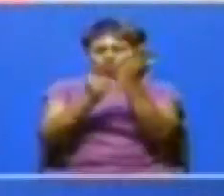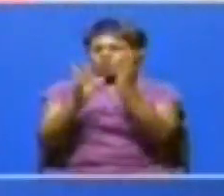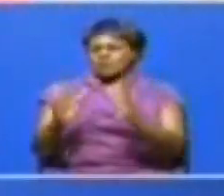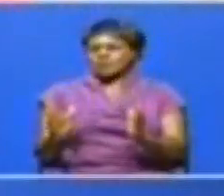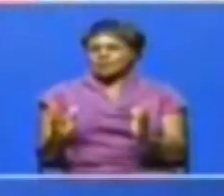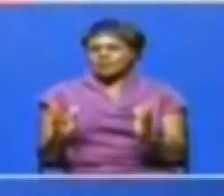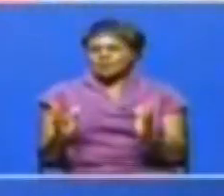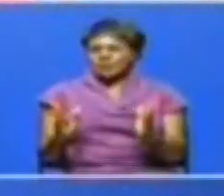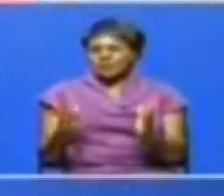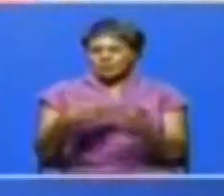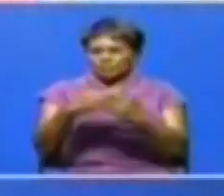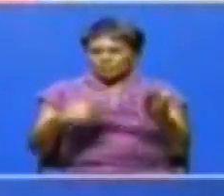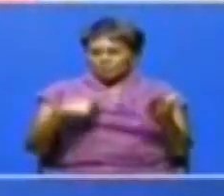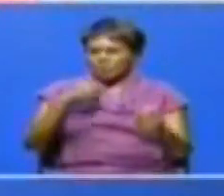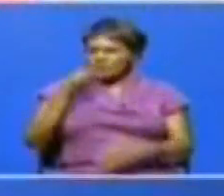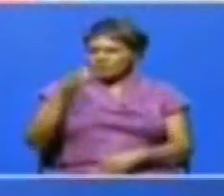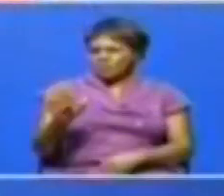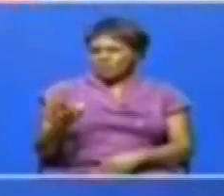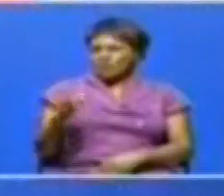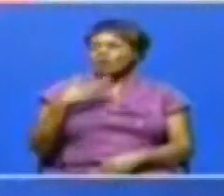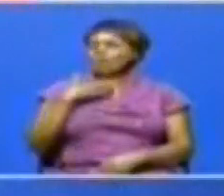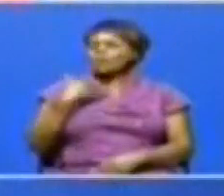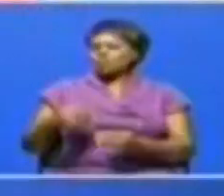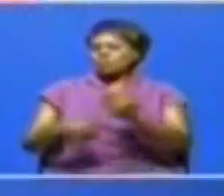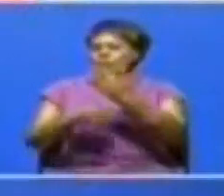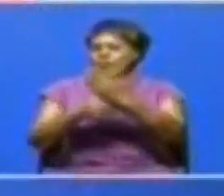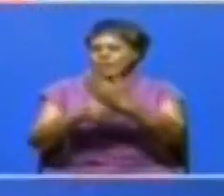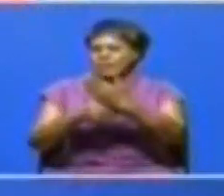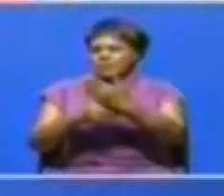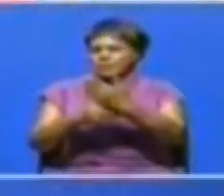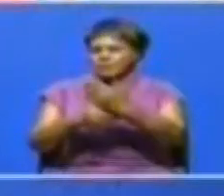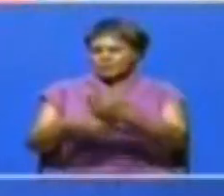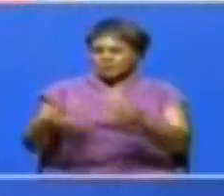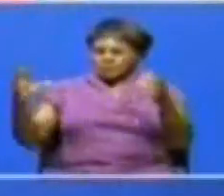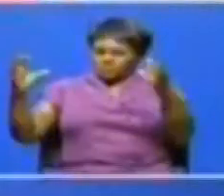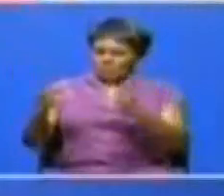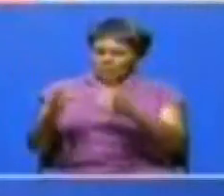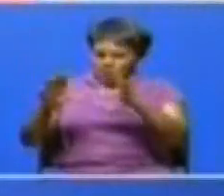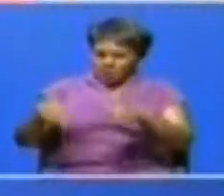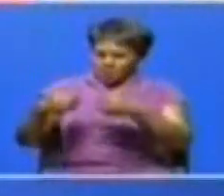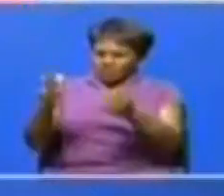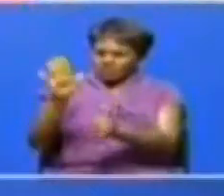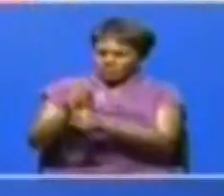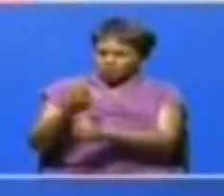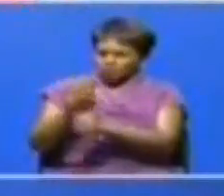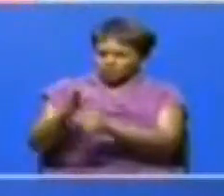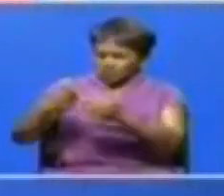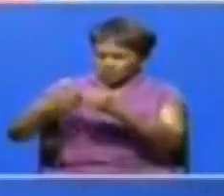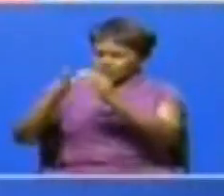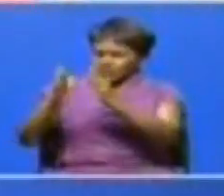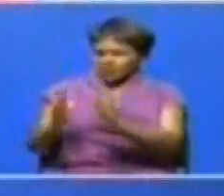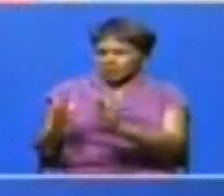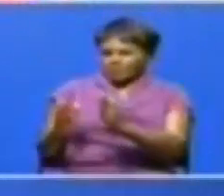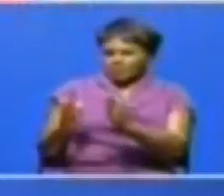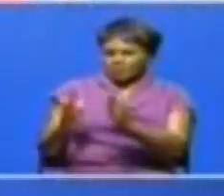bungeni. Kabla sijajibu hiyo swali, nataka kuongeza niseme, tukisha chama ikishapeana majority leader,